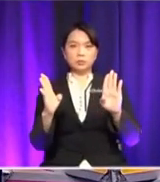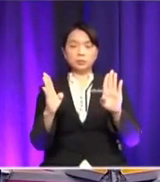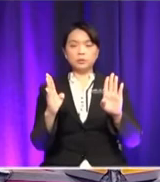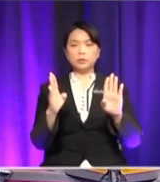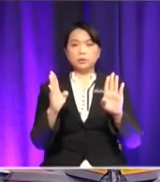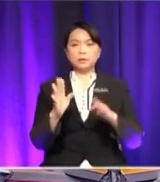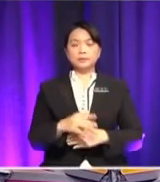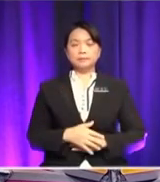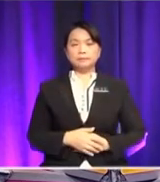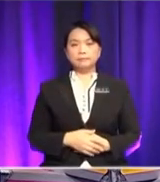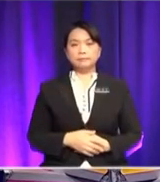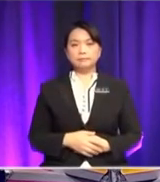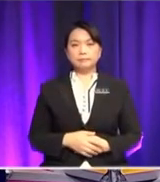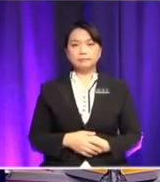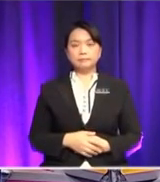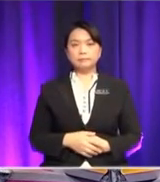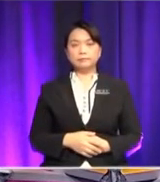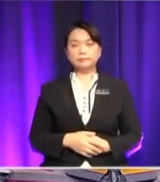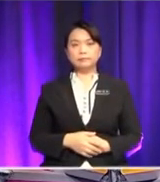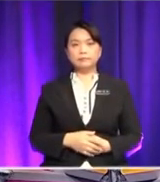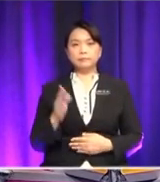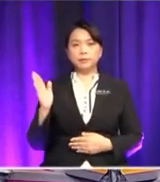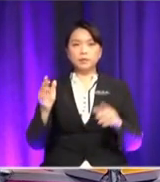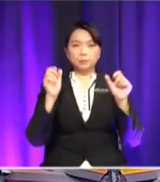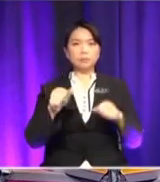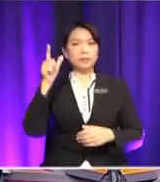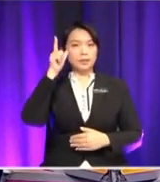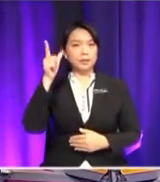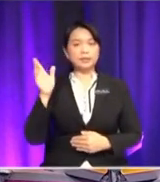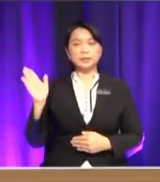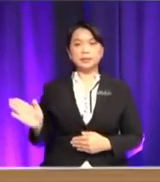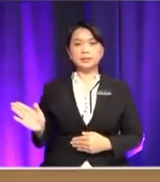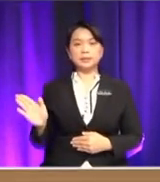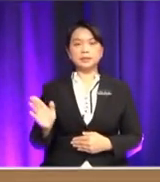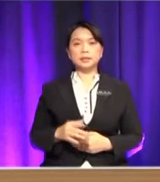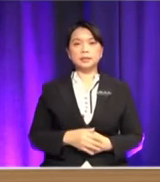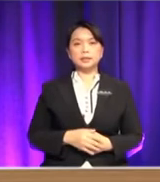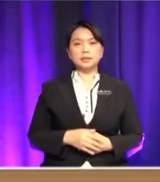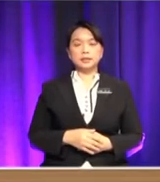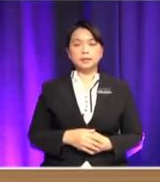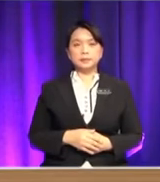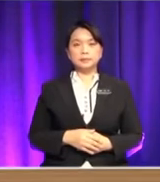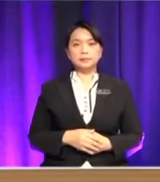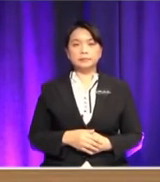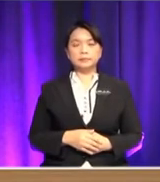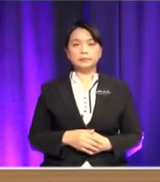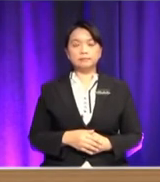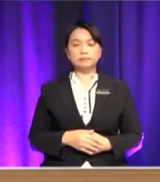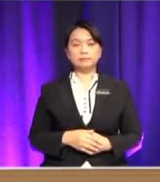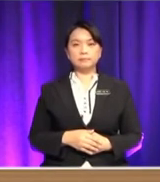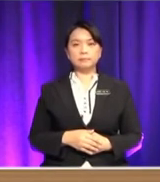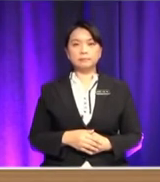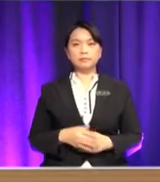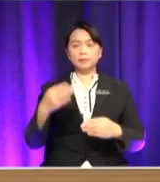Ajeng mereka andil sukamu boleh lihat di sini tingkat berengsel kanan oke tidak bergesekan aja